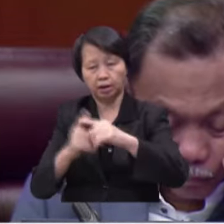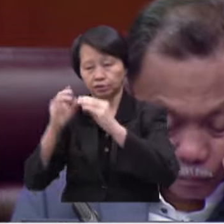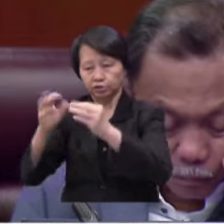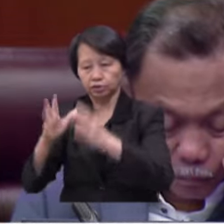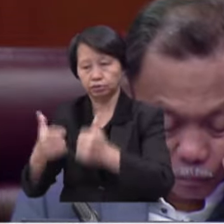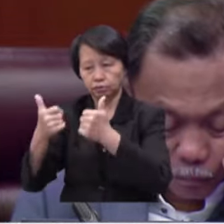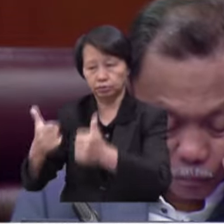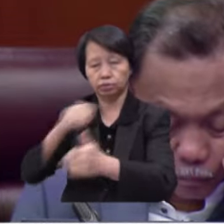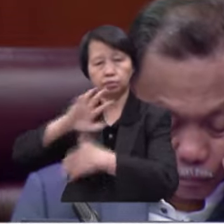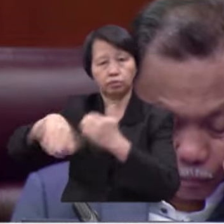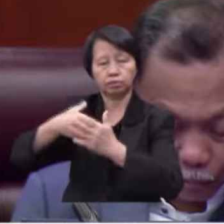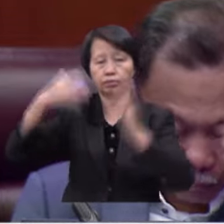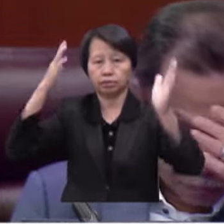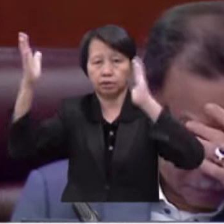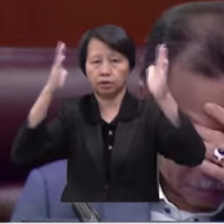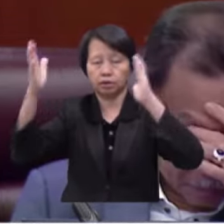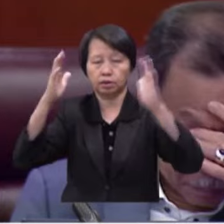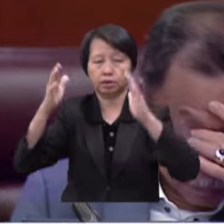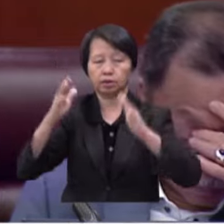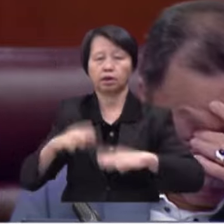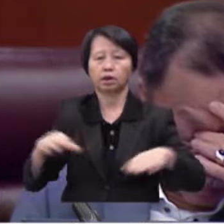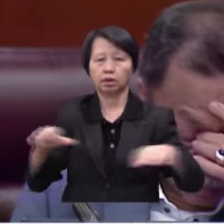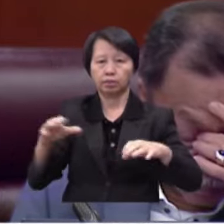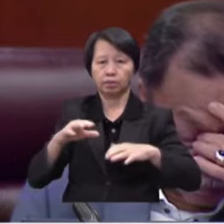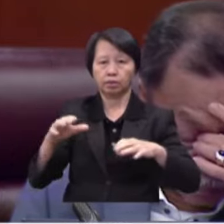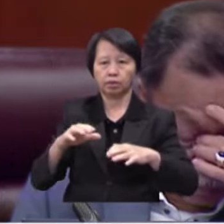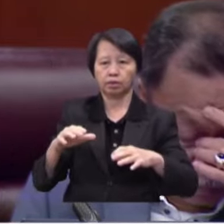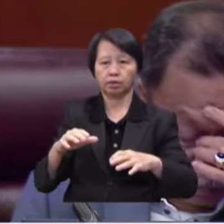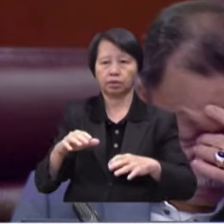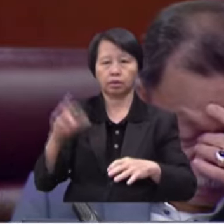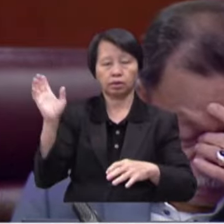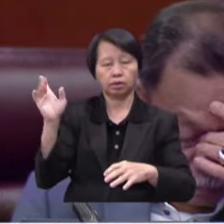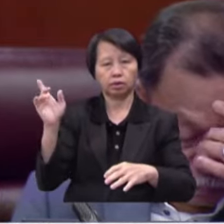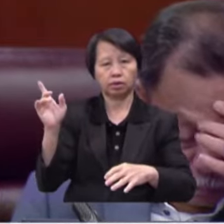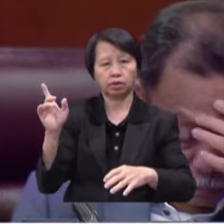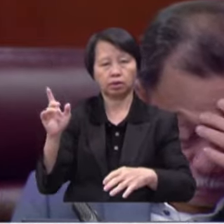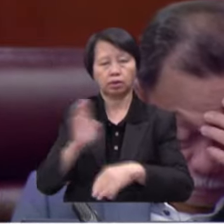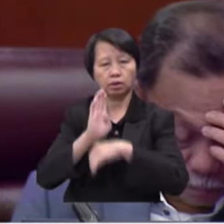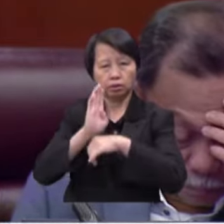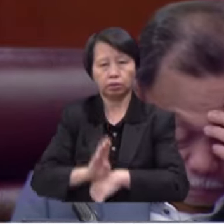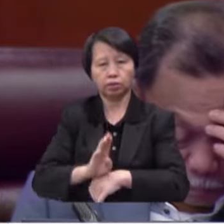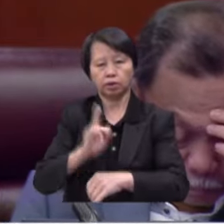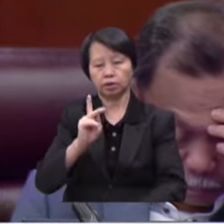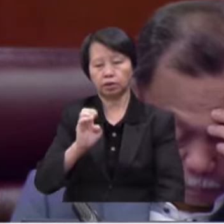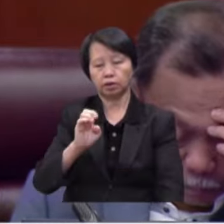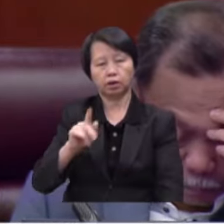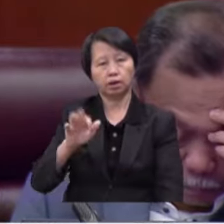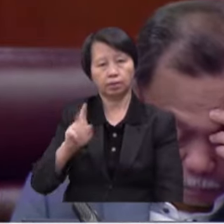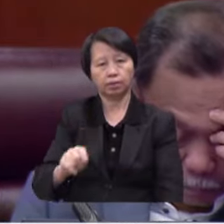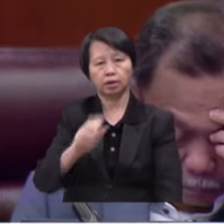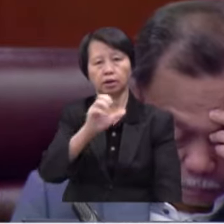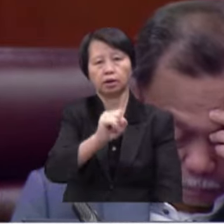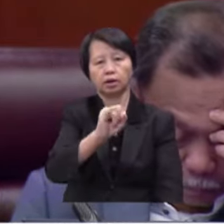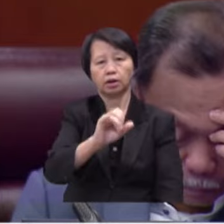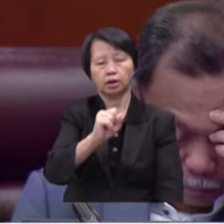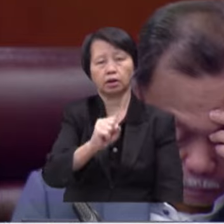seluruh Malaysia melaksanakan pembugaran pembudayaan hebat kepada